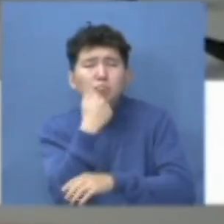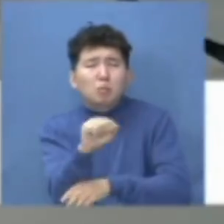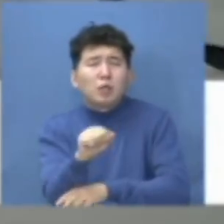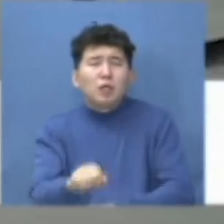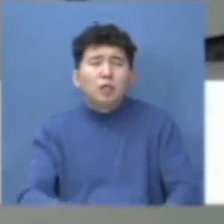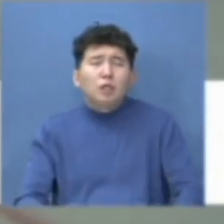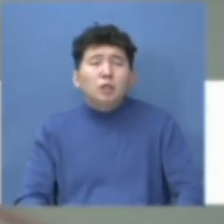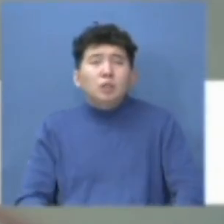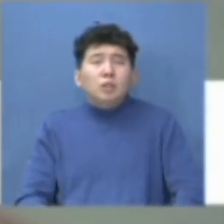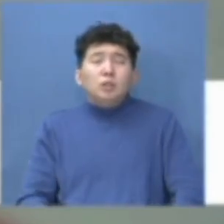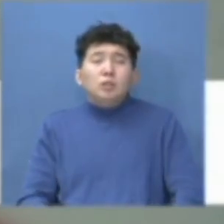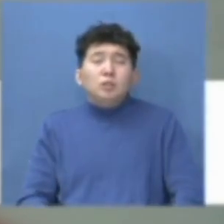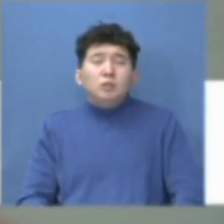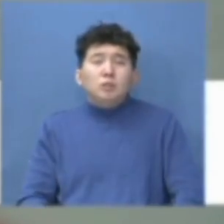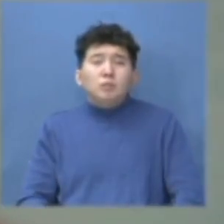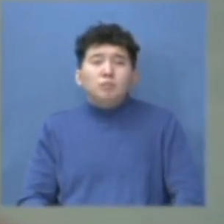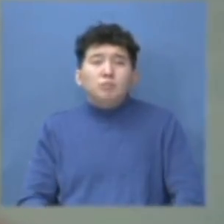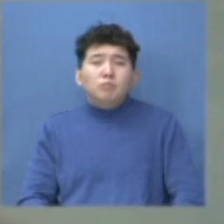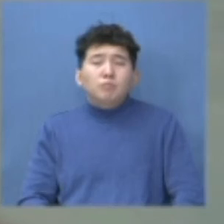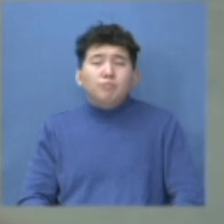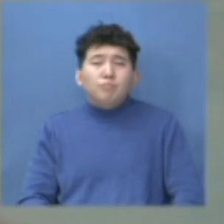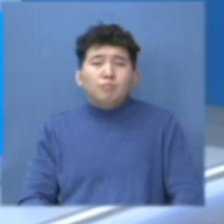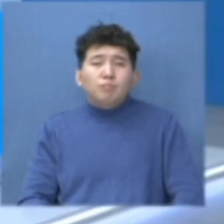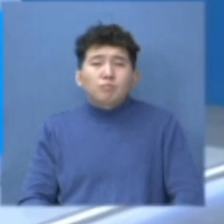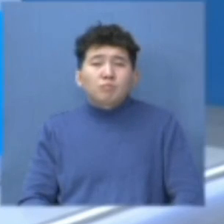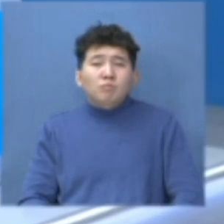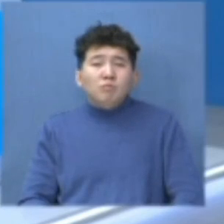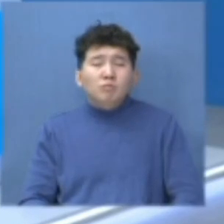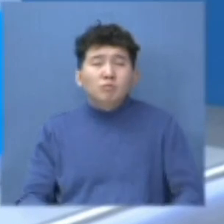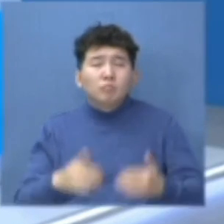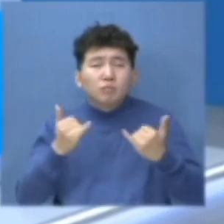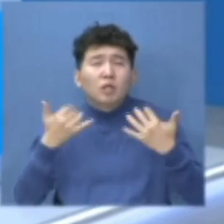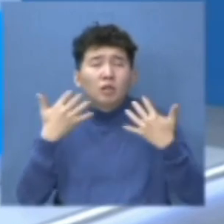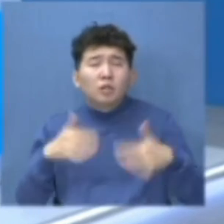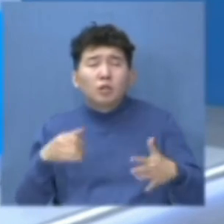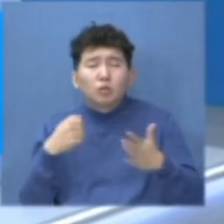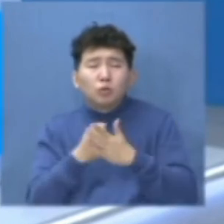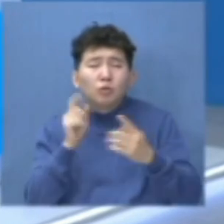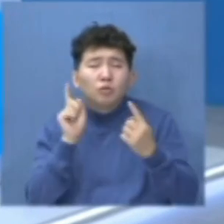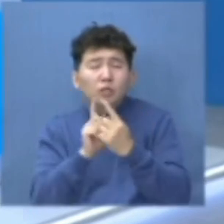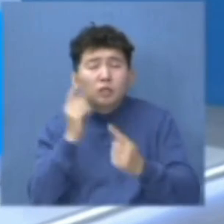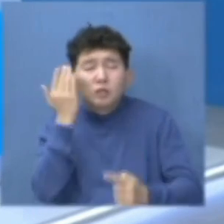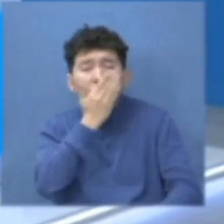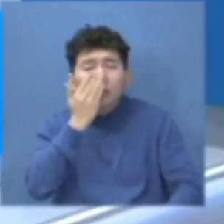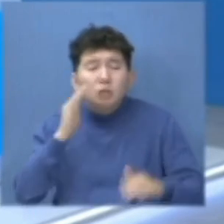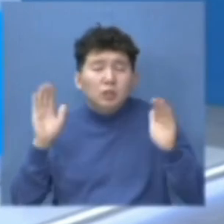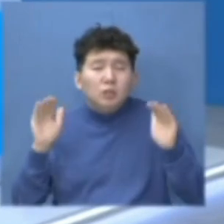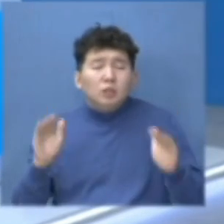Карина Мурадова, Евгений Щетников, Алтай Парад. На этом все. До встречи в эфире.